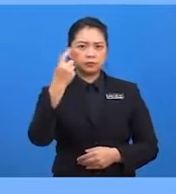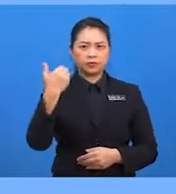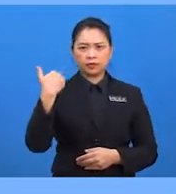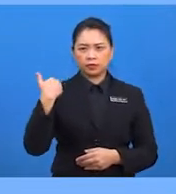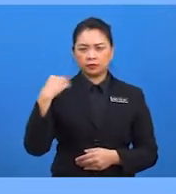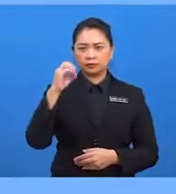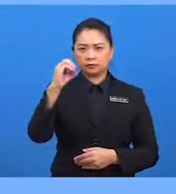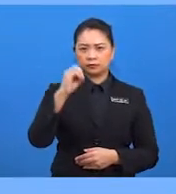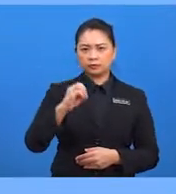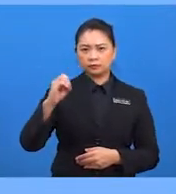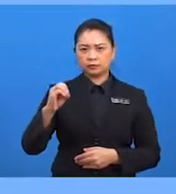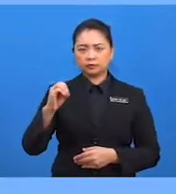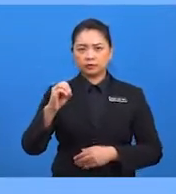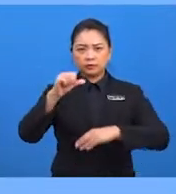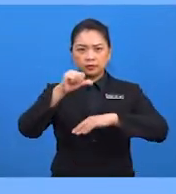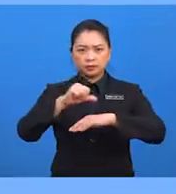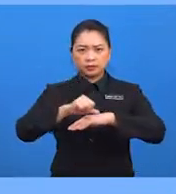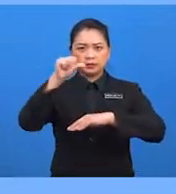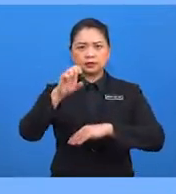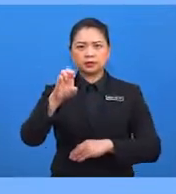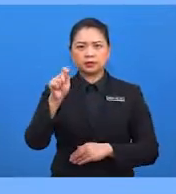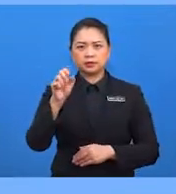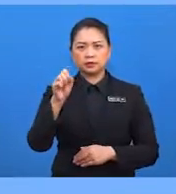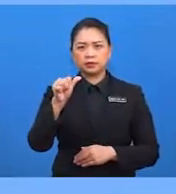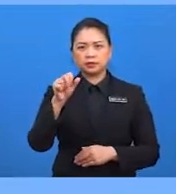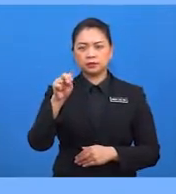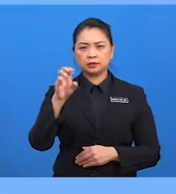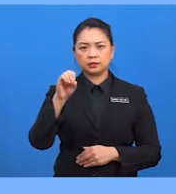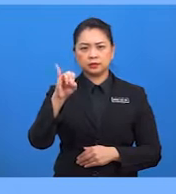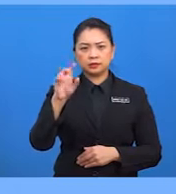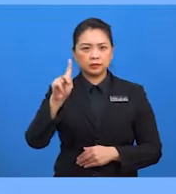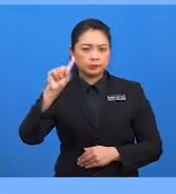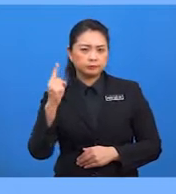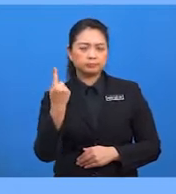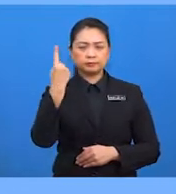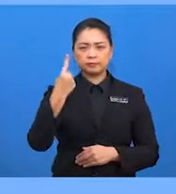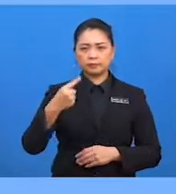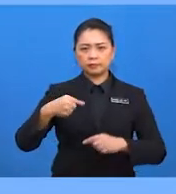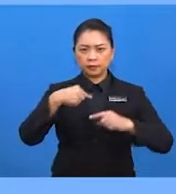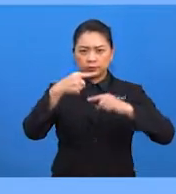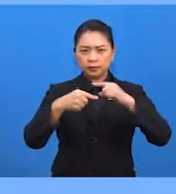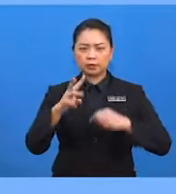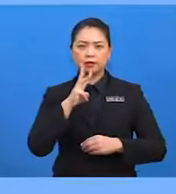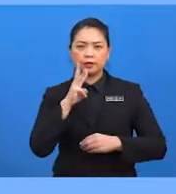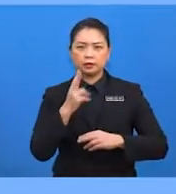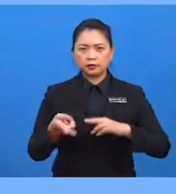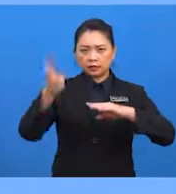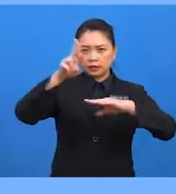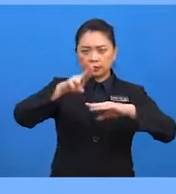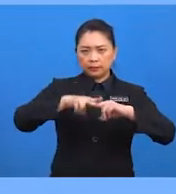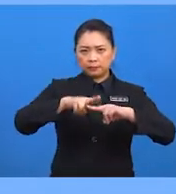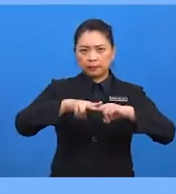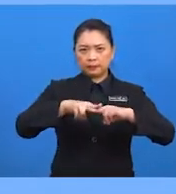molekul asid etanoik sahaja. Apabila air ditambahkan ke